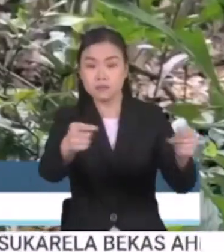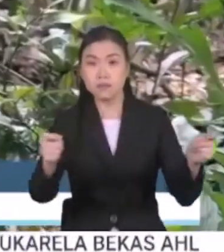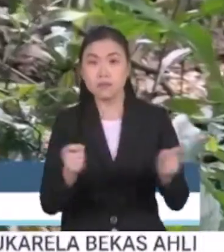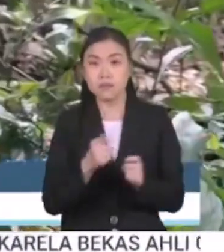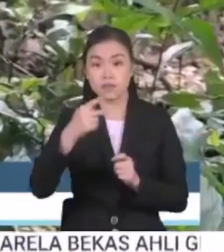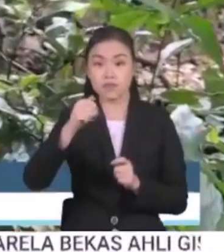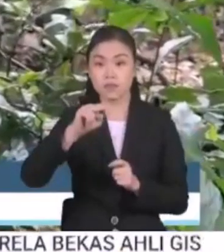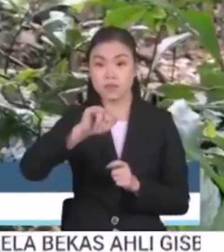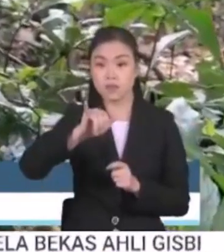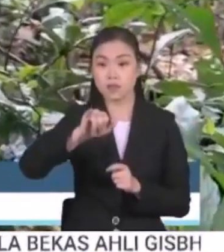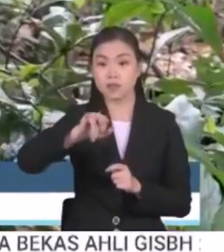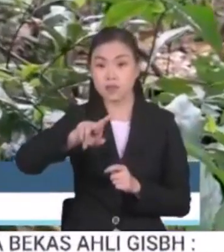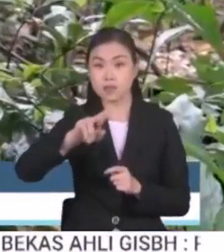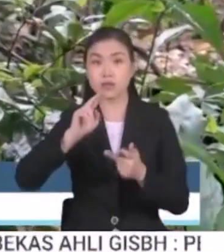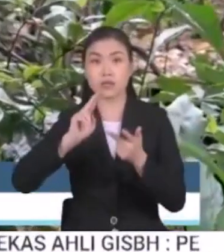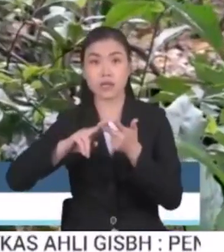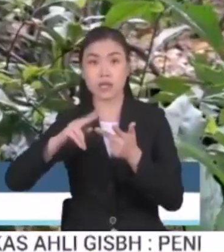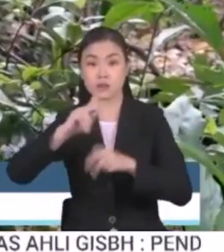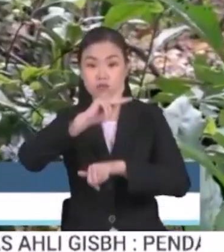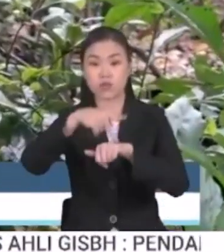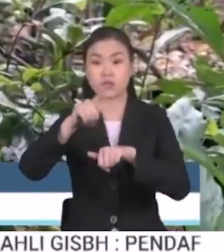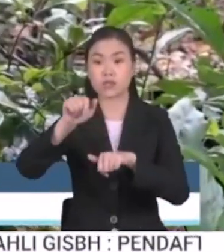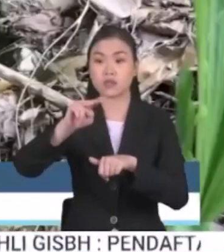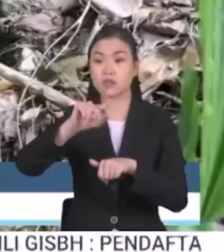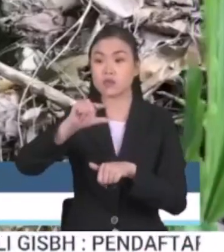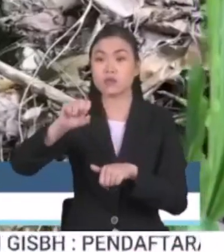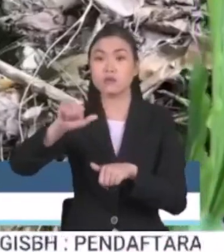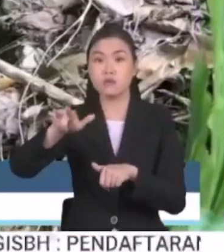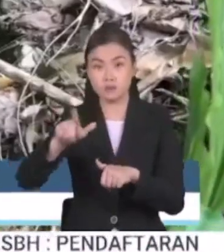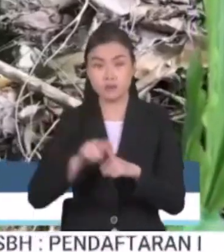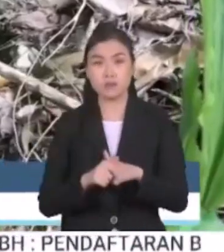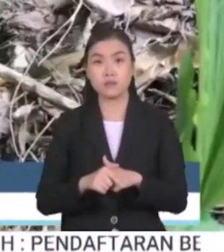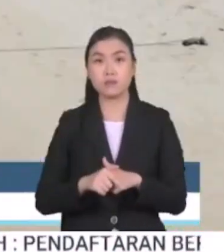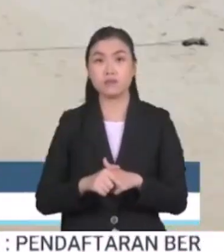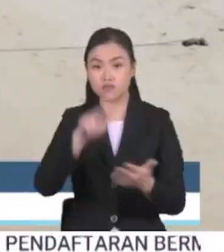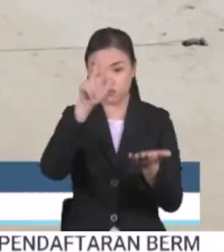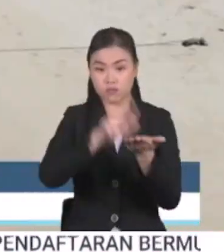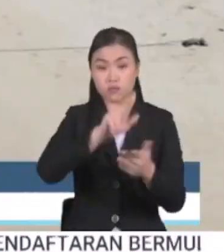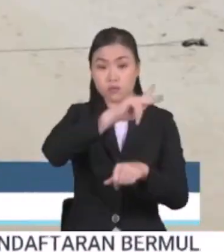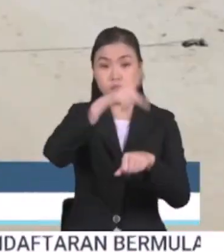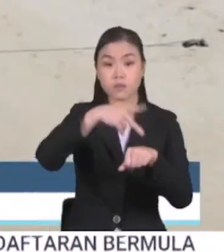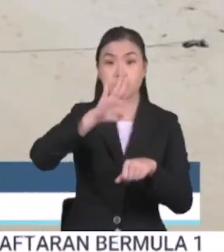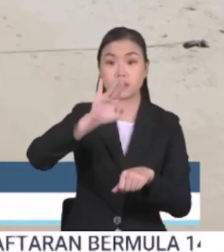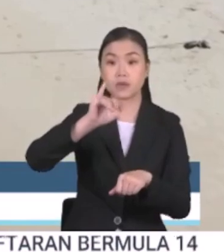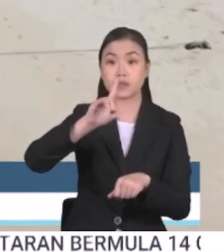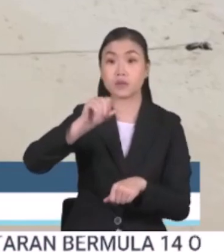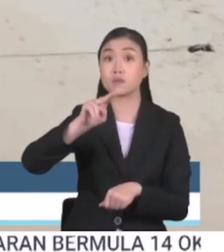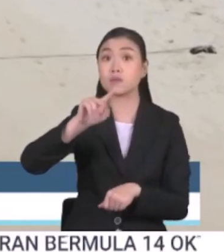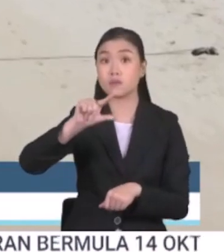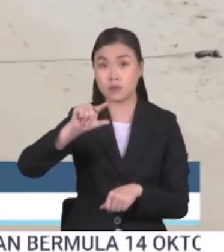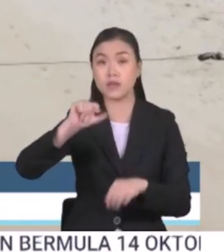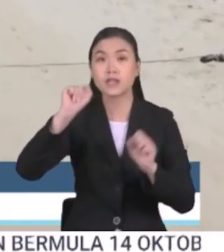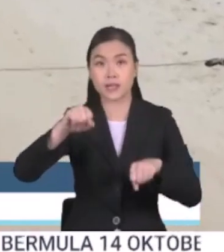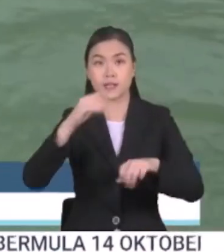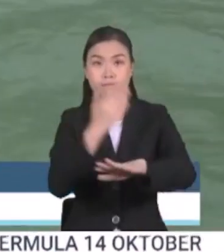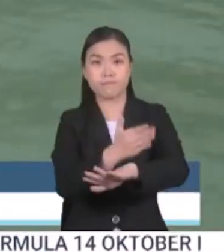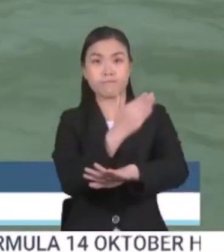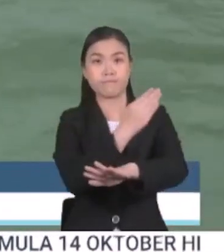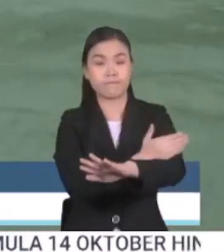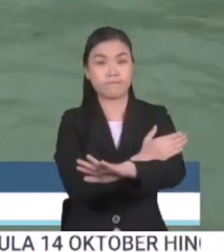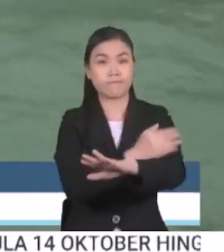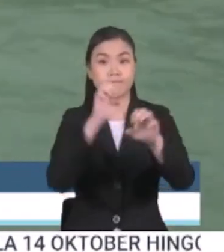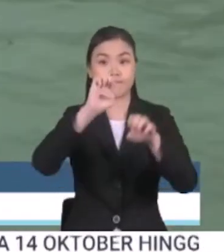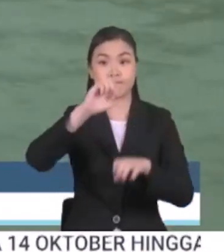dan Pulau Tenggol. Perisytiharan Pulau Bidong akan meningkatkan lagi usaha memelihara serta memulihara ekosistem